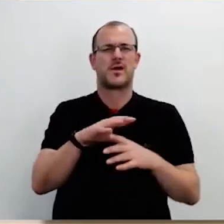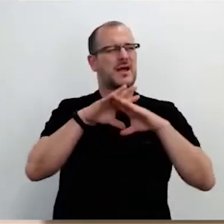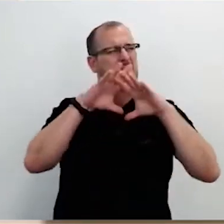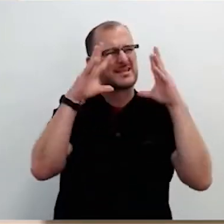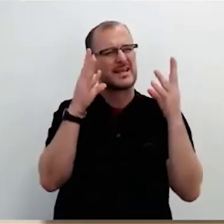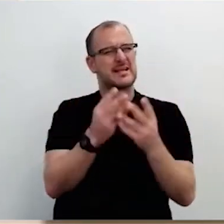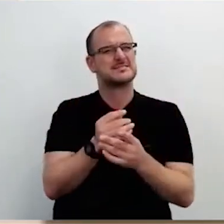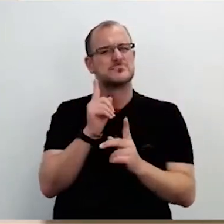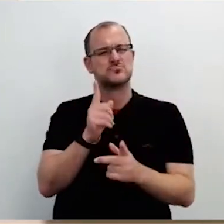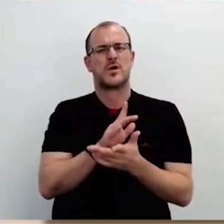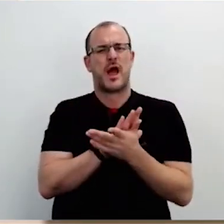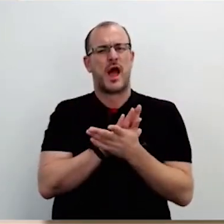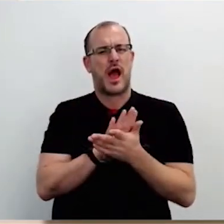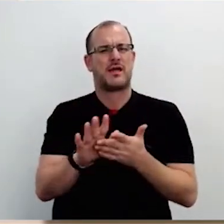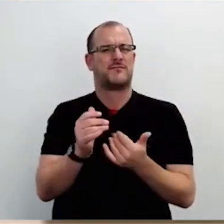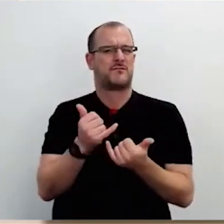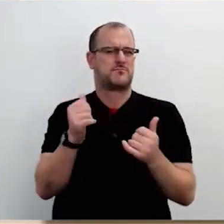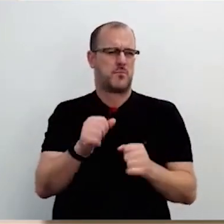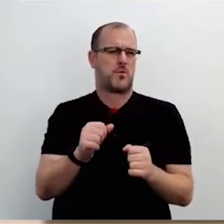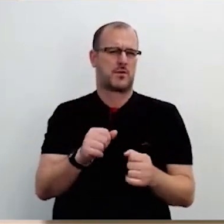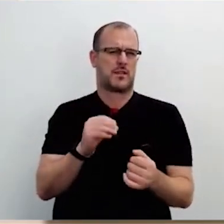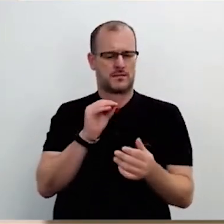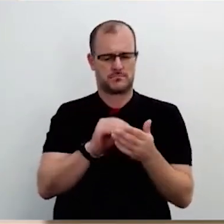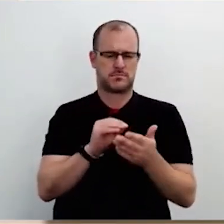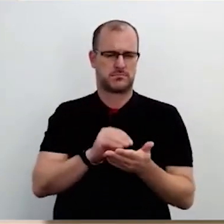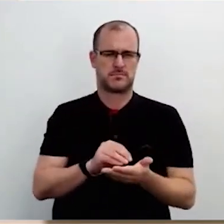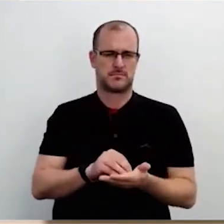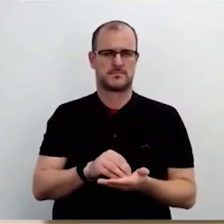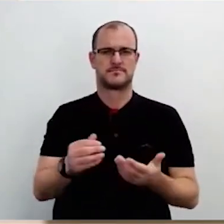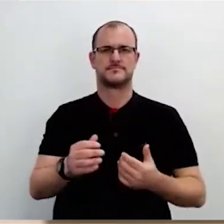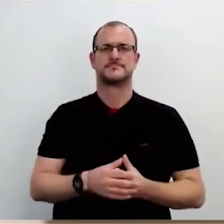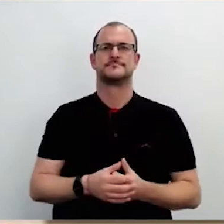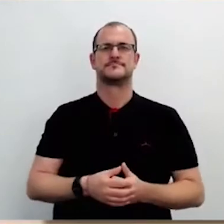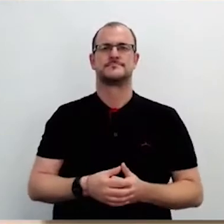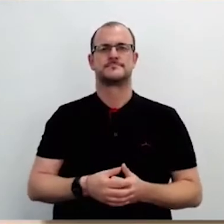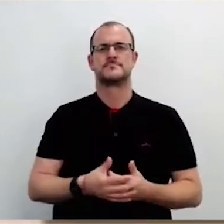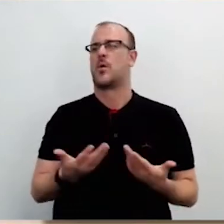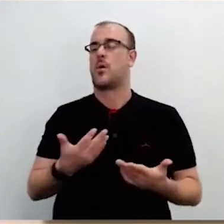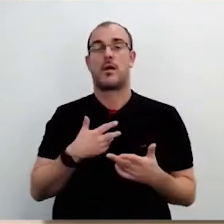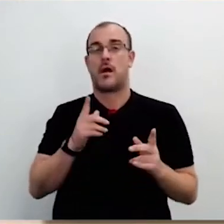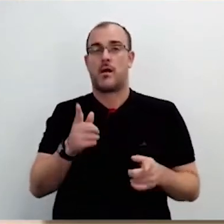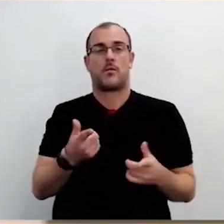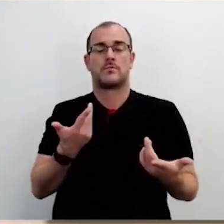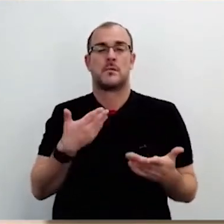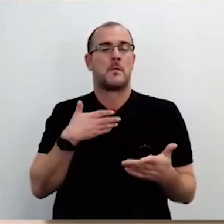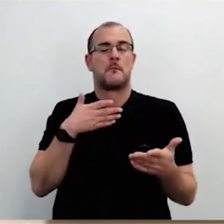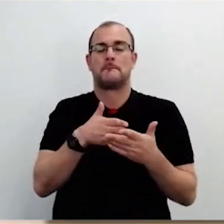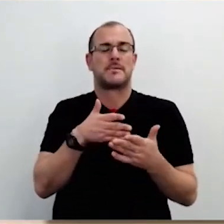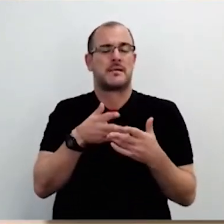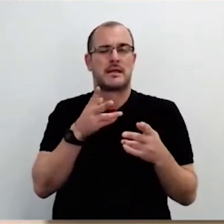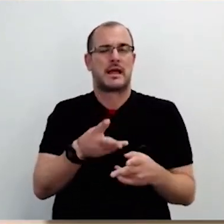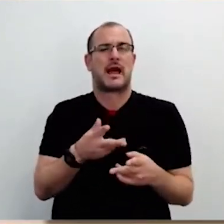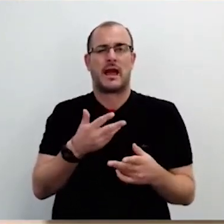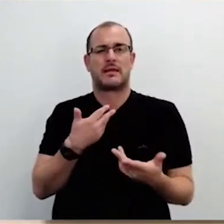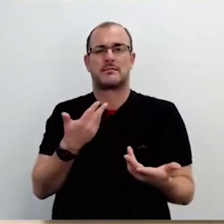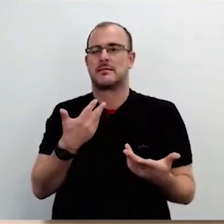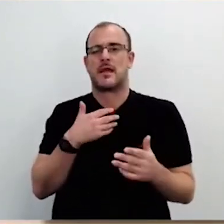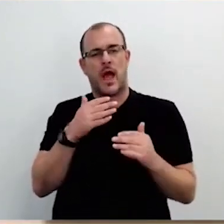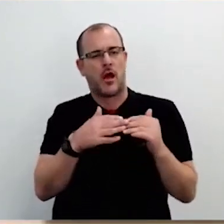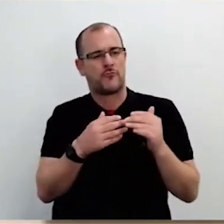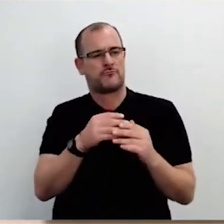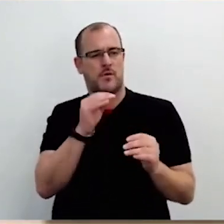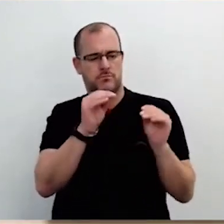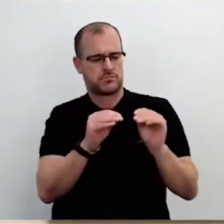auch so einfach oder teilweise eben auch so behindertengerecht, gehandicaptengerecht aufgebaut